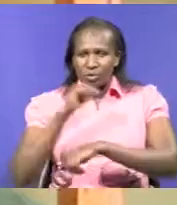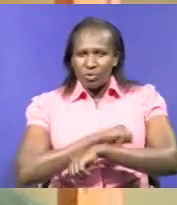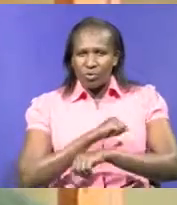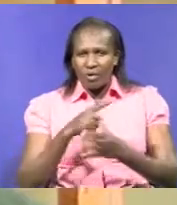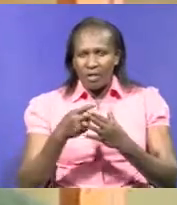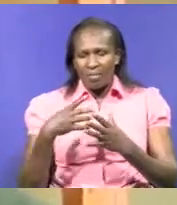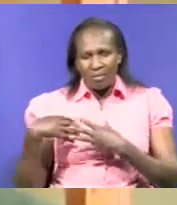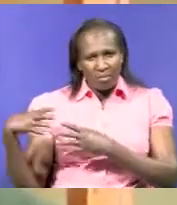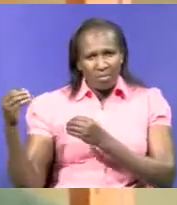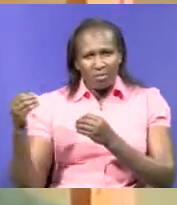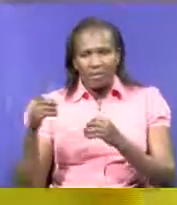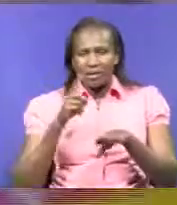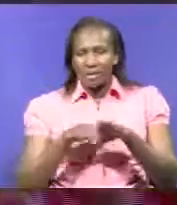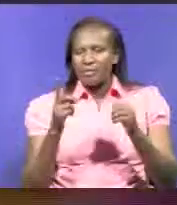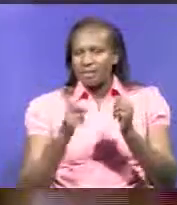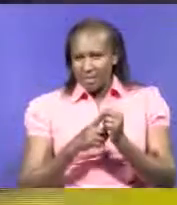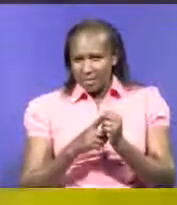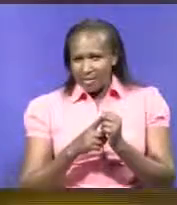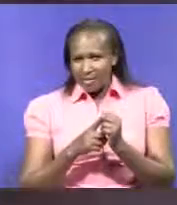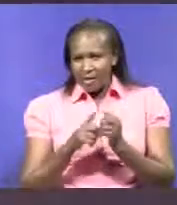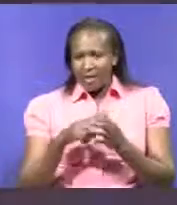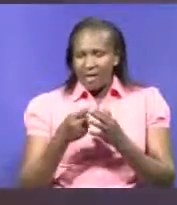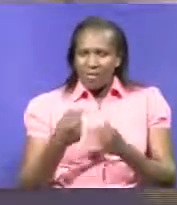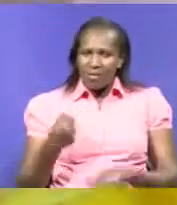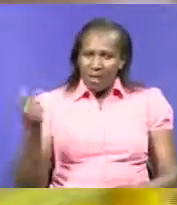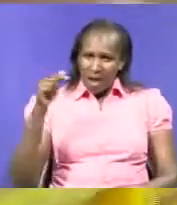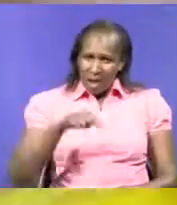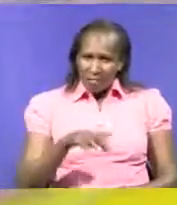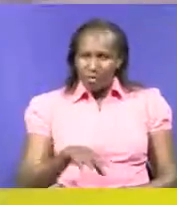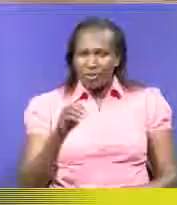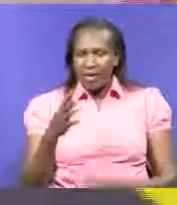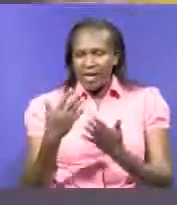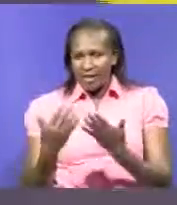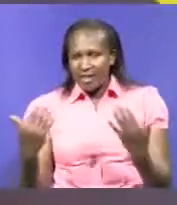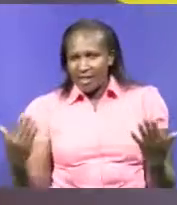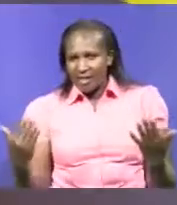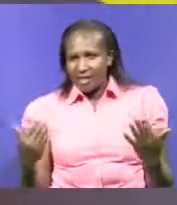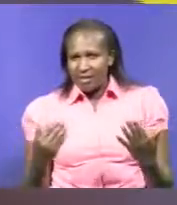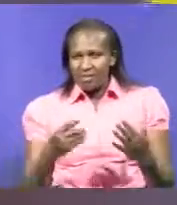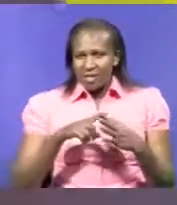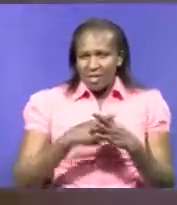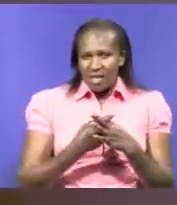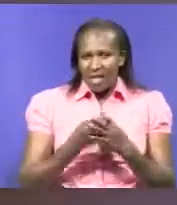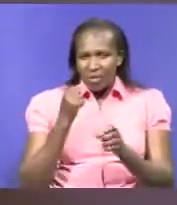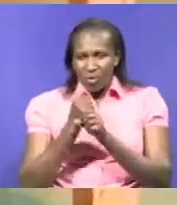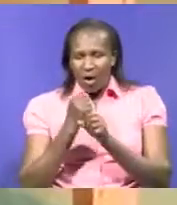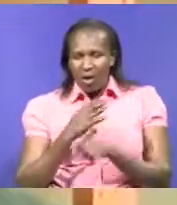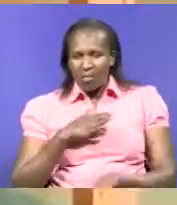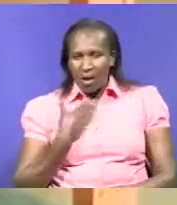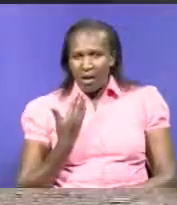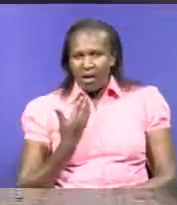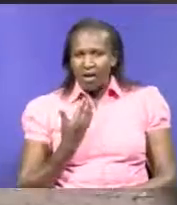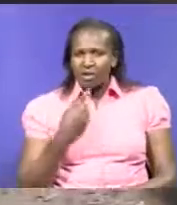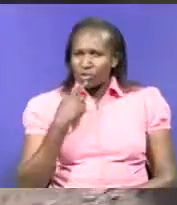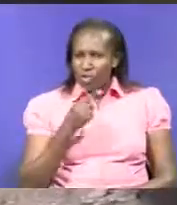6. Alafu ndio nikuja nikichukua vitu, nianze kazi yangu sasa. Sasa